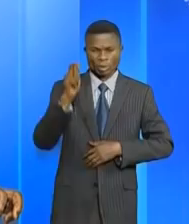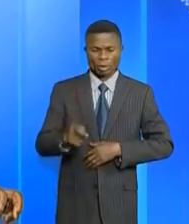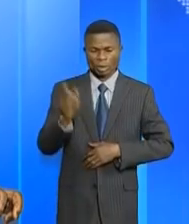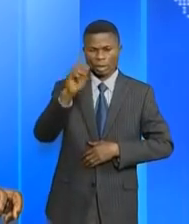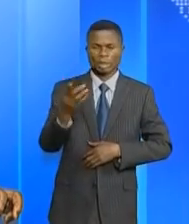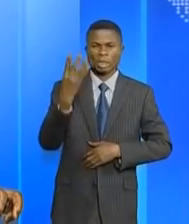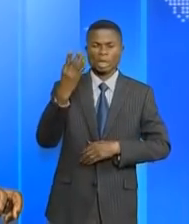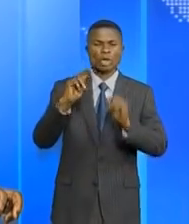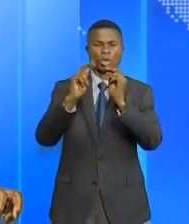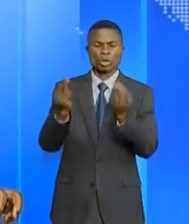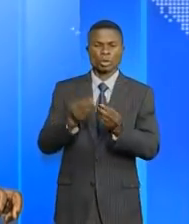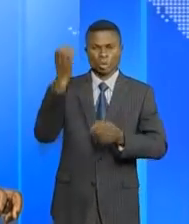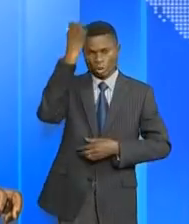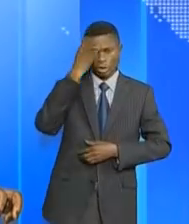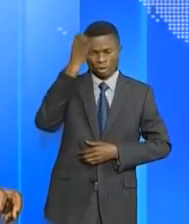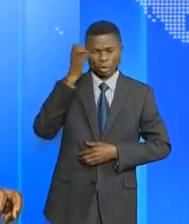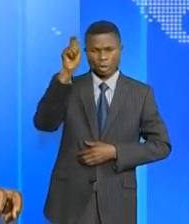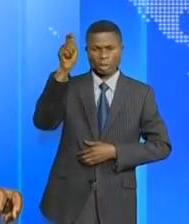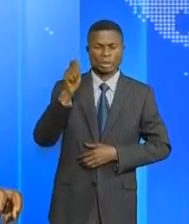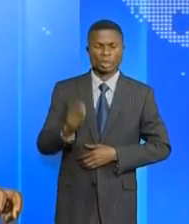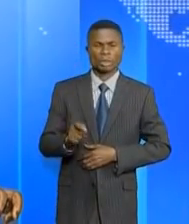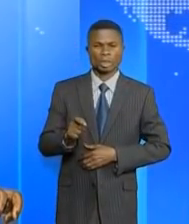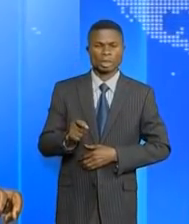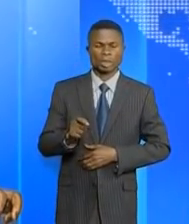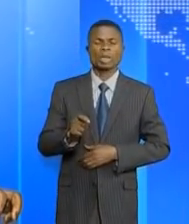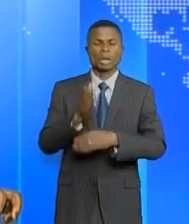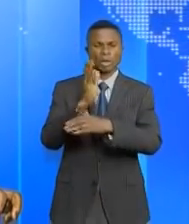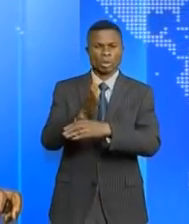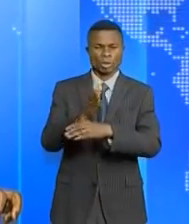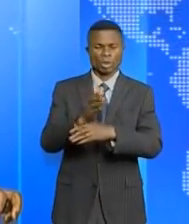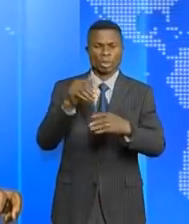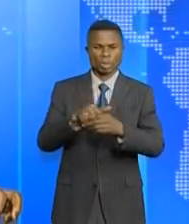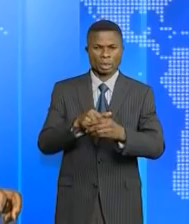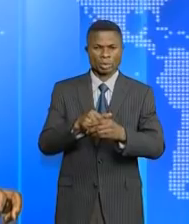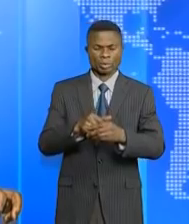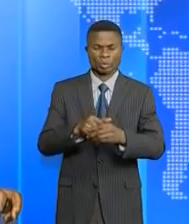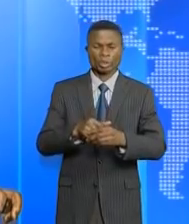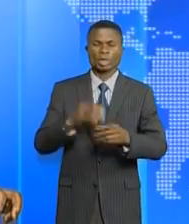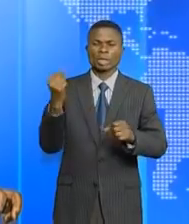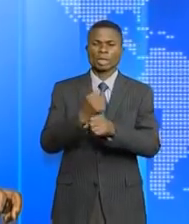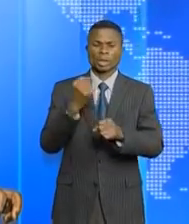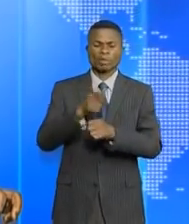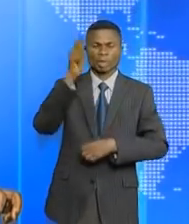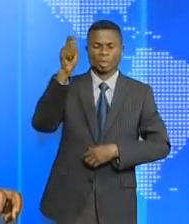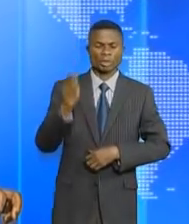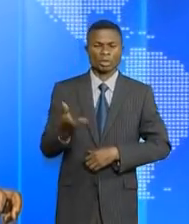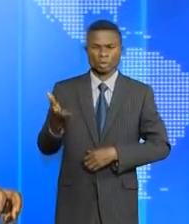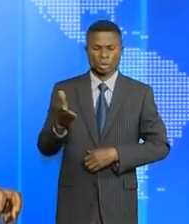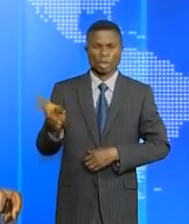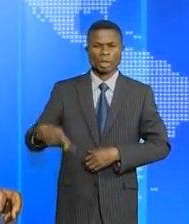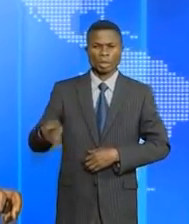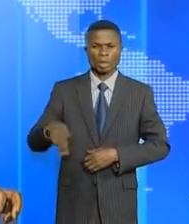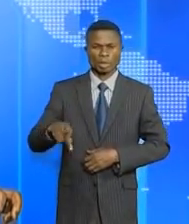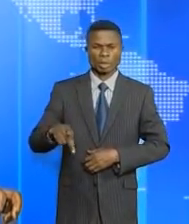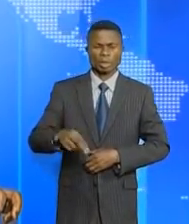région militaire, le général brigade Chinkombo Moulamba-Guilin, au cours d'une parade militaire. Nous sommes dans la province